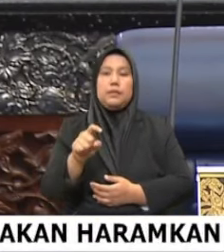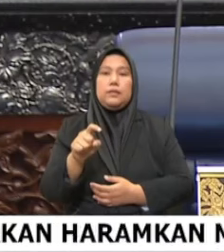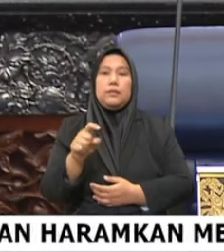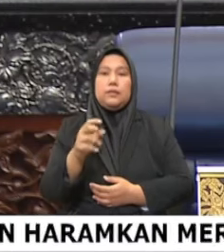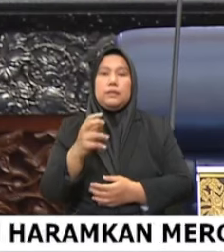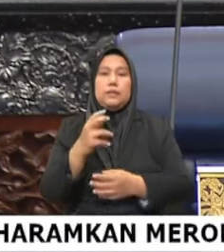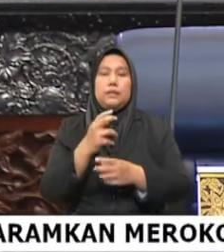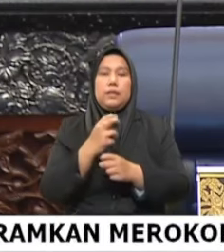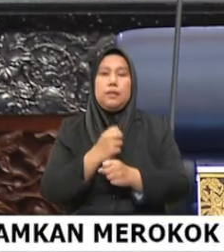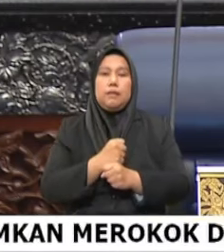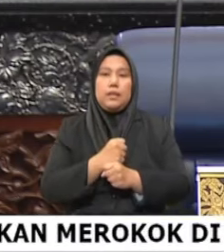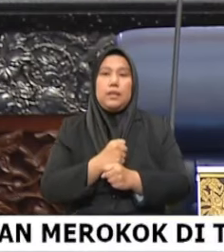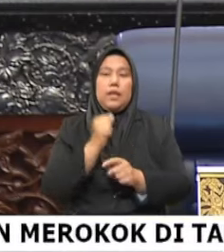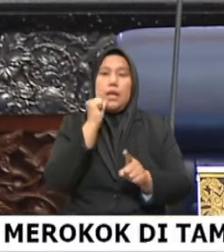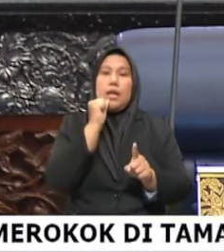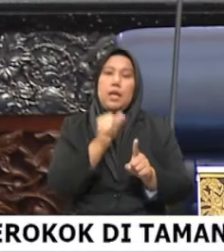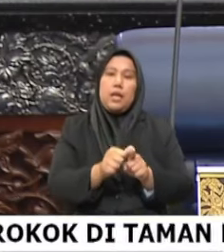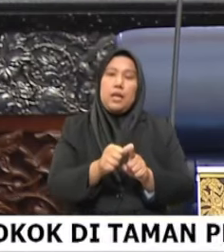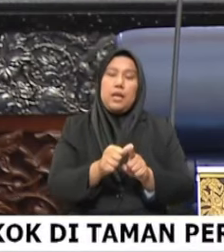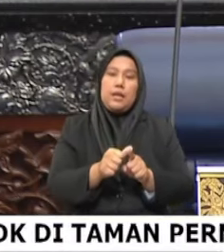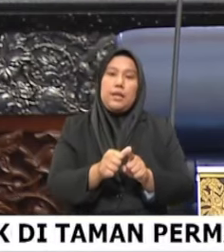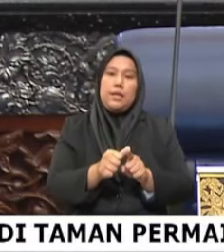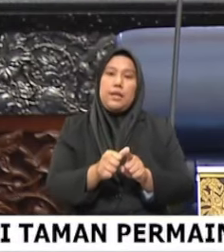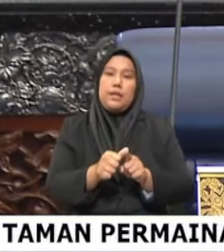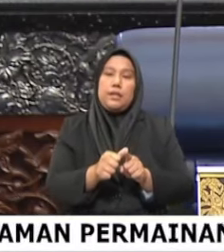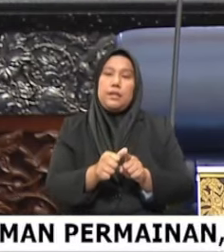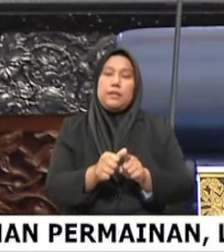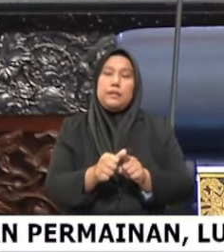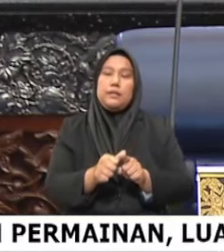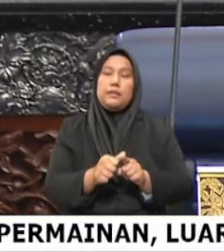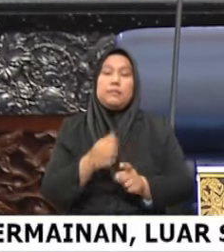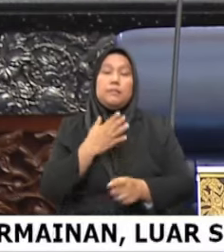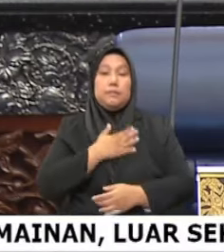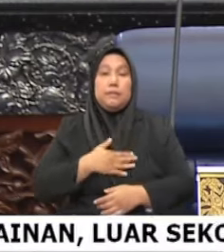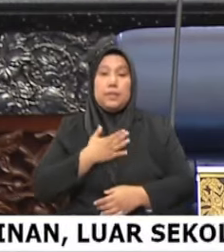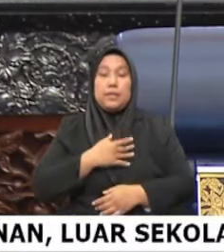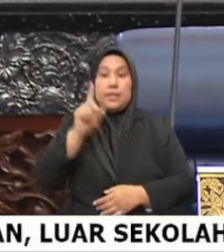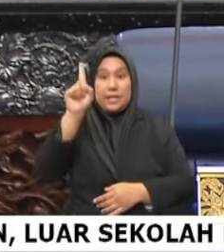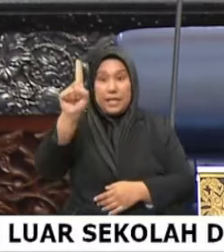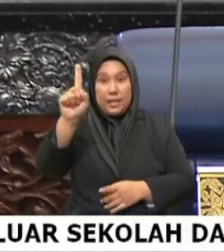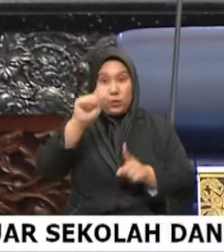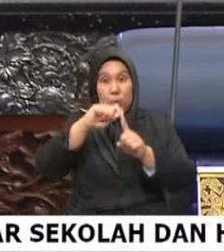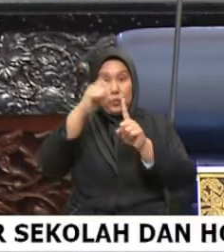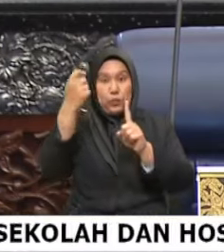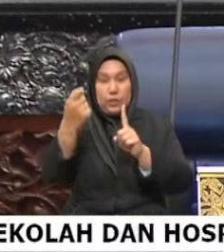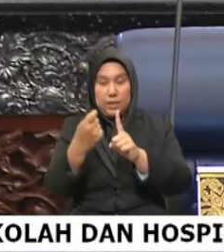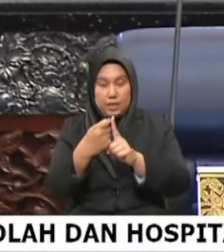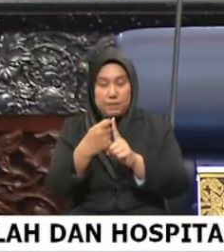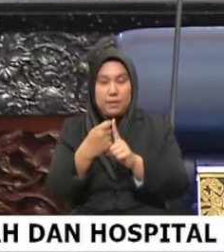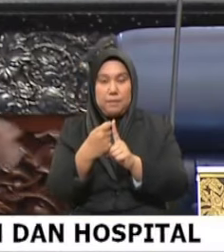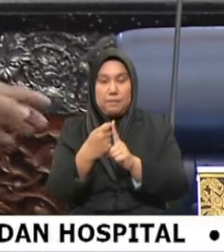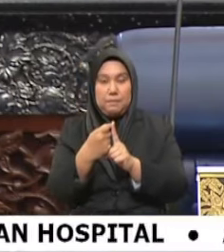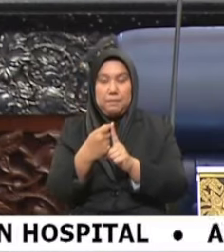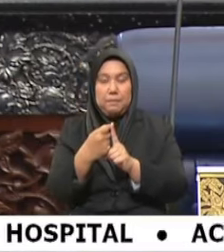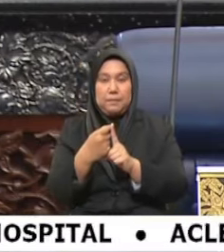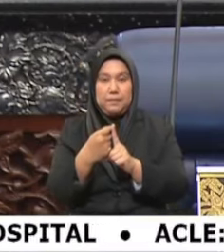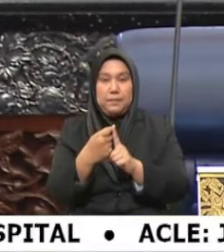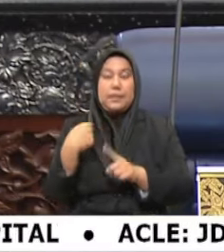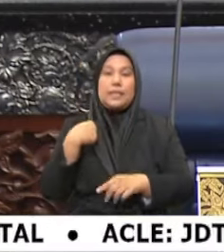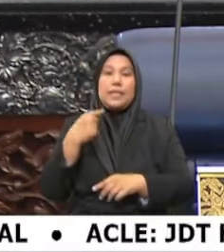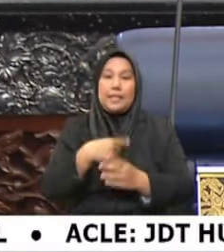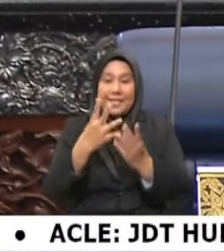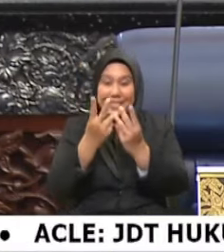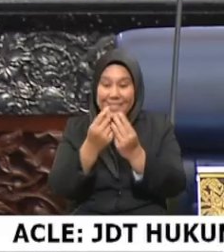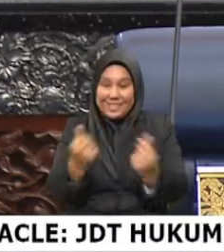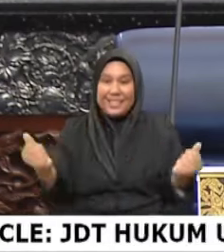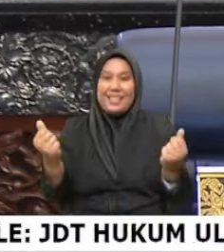Decline awak. Jadi saya minta ditetapkan satu tarikh. Jelutong. We fix a date and then kita settlekan